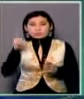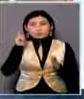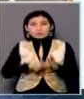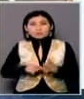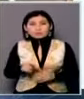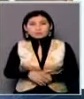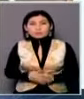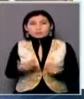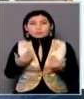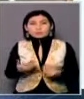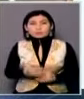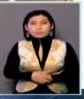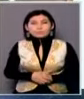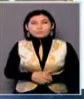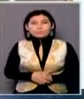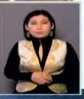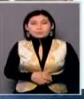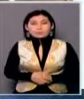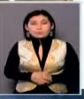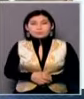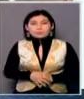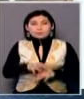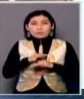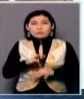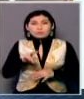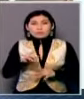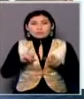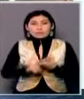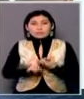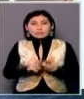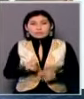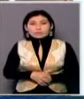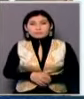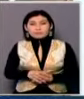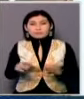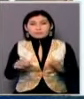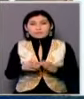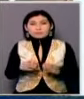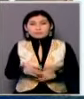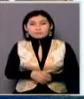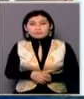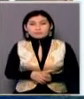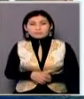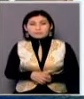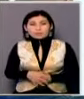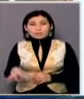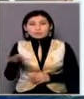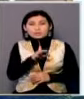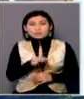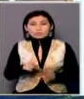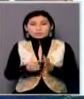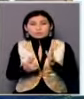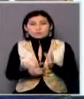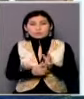артты. Бүгінгі өтіп жатқан наурызға байланысты шарамыз, соған ауданнан